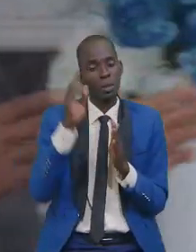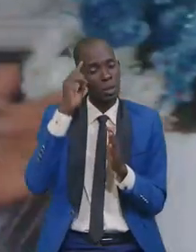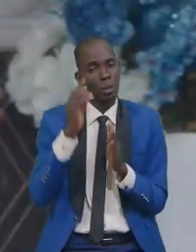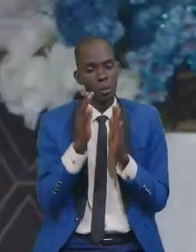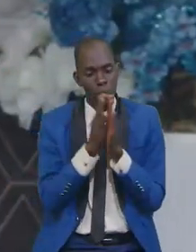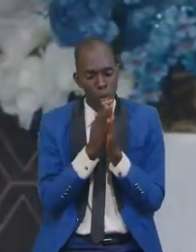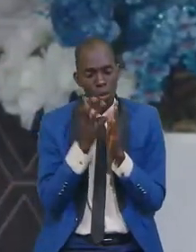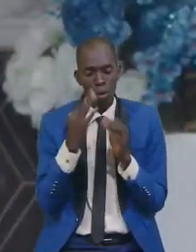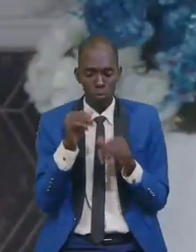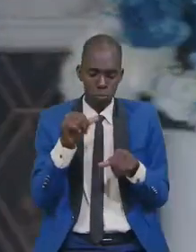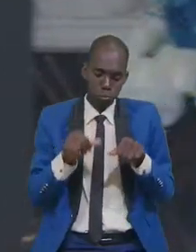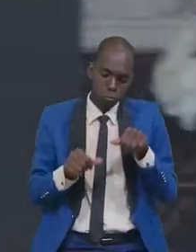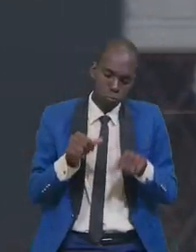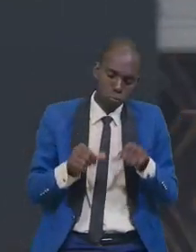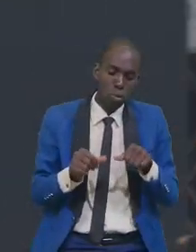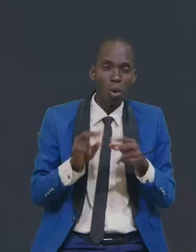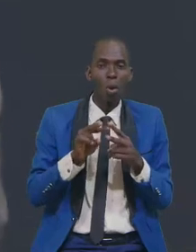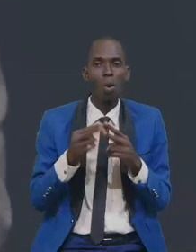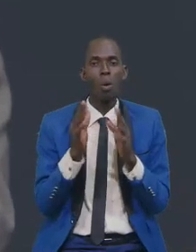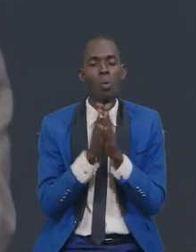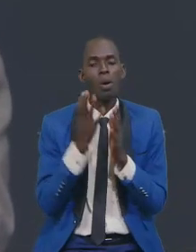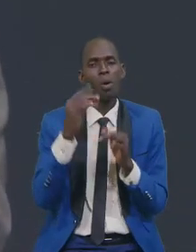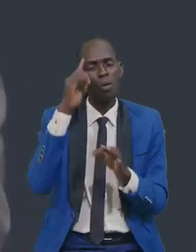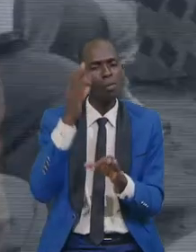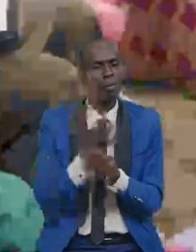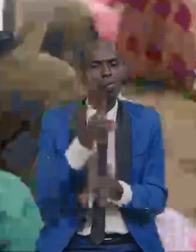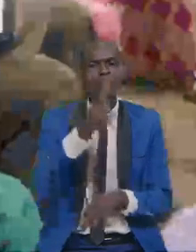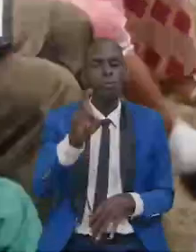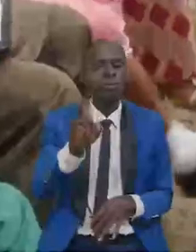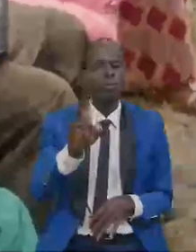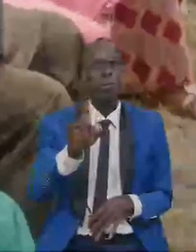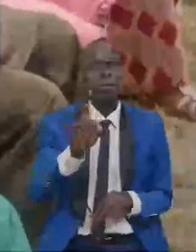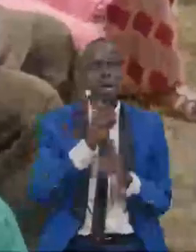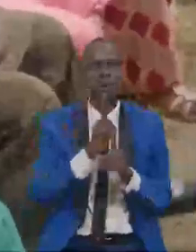faire? C'est une prière de doute ou c'est la prière de foi?